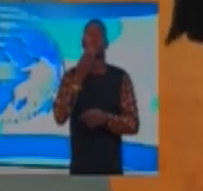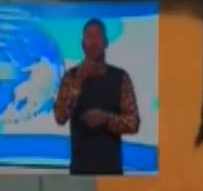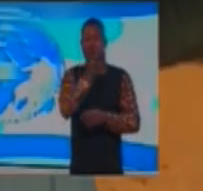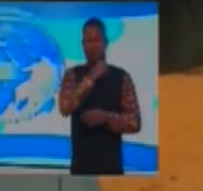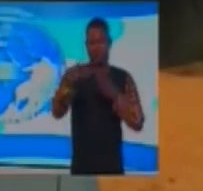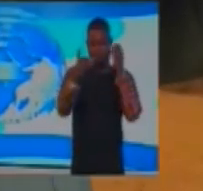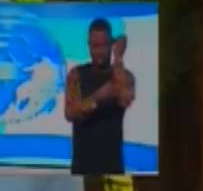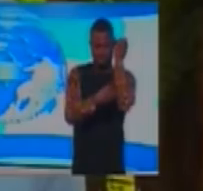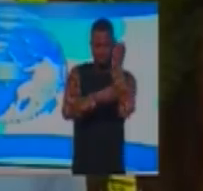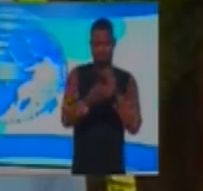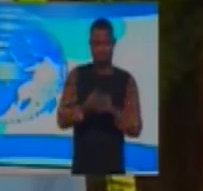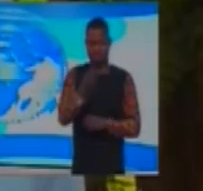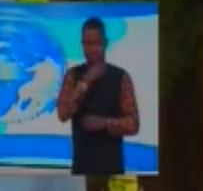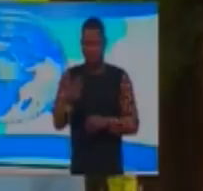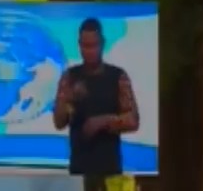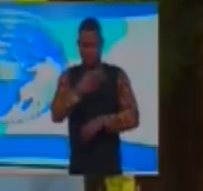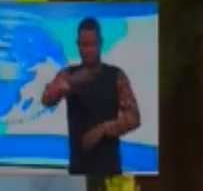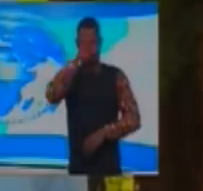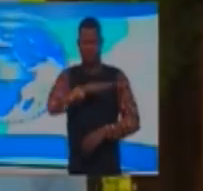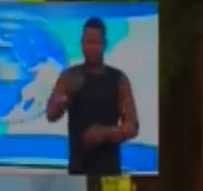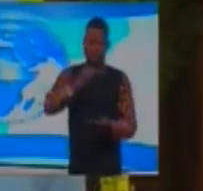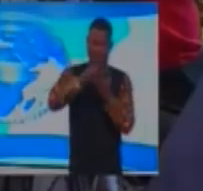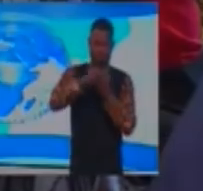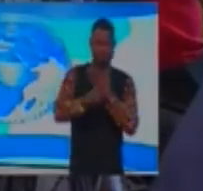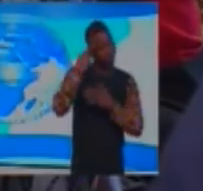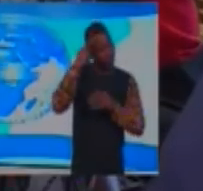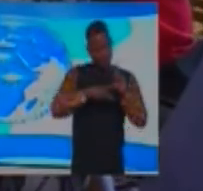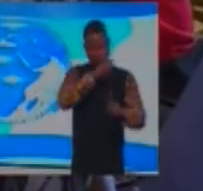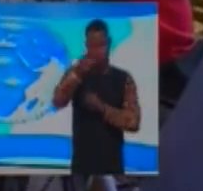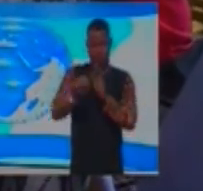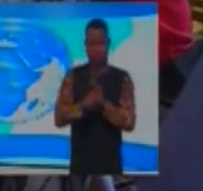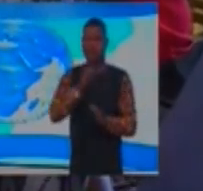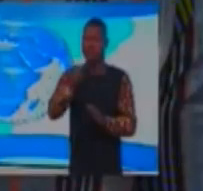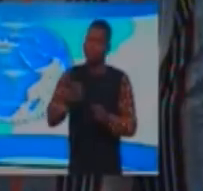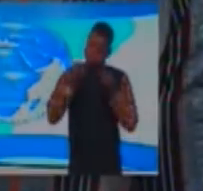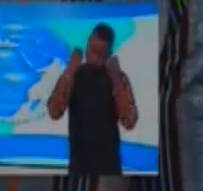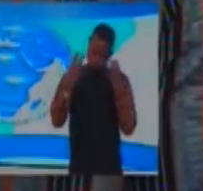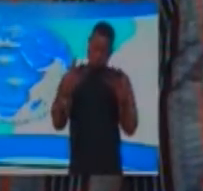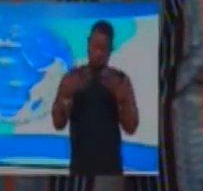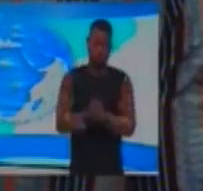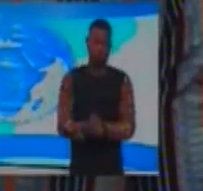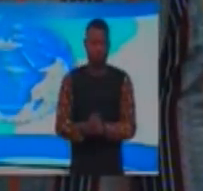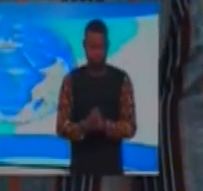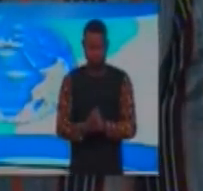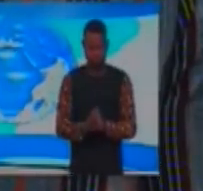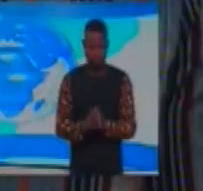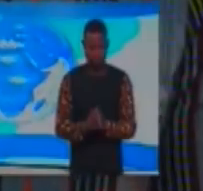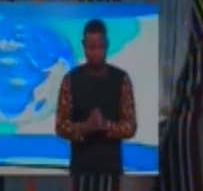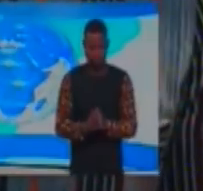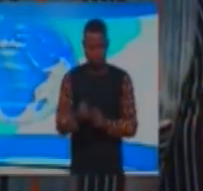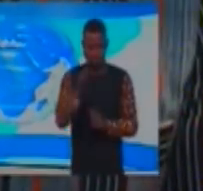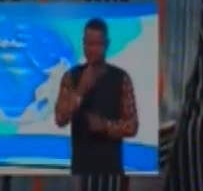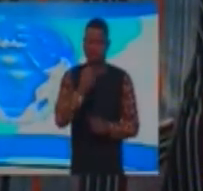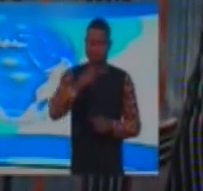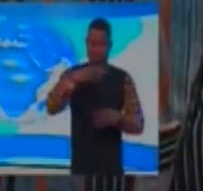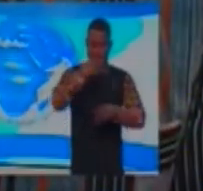boucle du Mouroun. Et l'intérêt de ce projet pour la population de ces régions est majeur. Il s'agira en réalité de